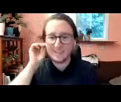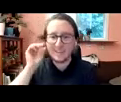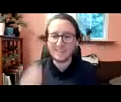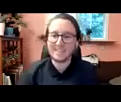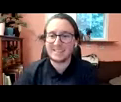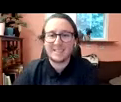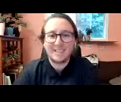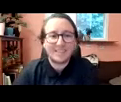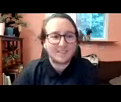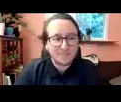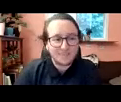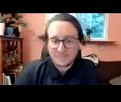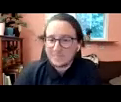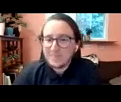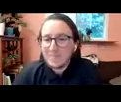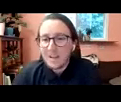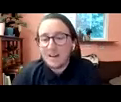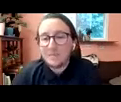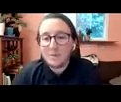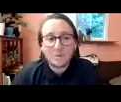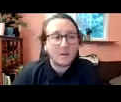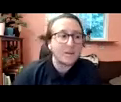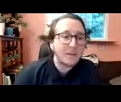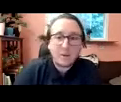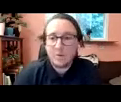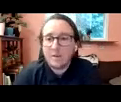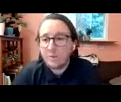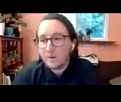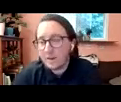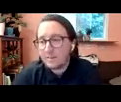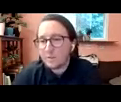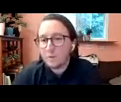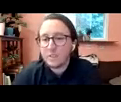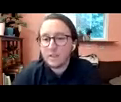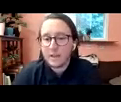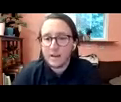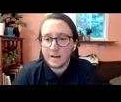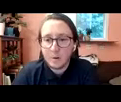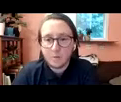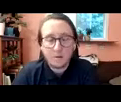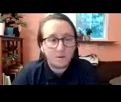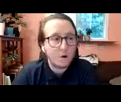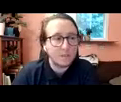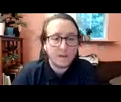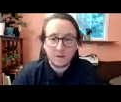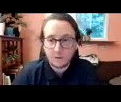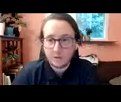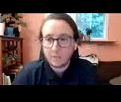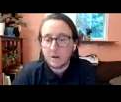Buenos días, bonjour à tous. J'espère que vous m'entendez. Si vous, mes co-présentateurs sont en train de se